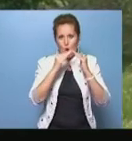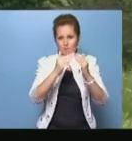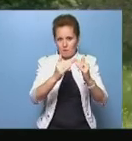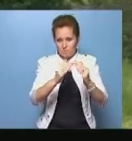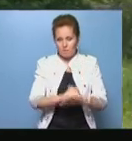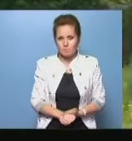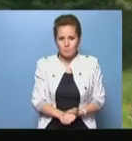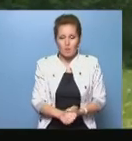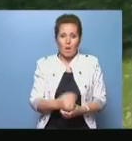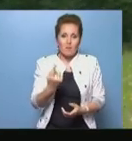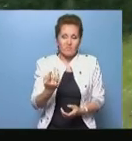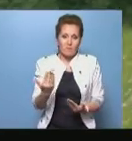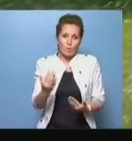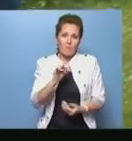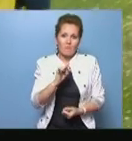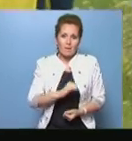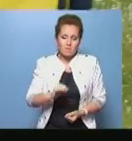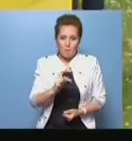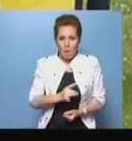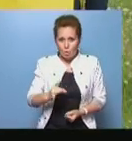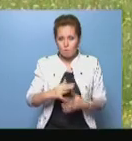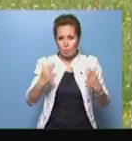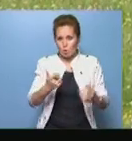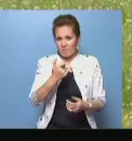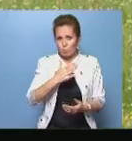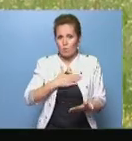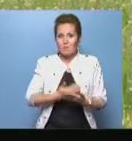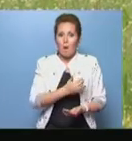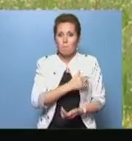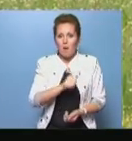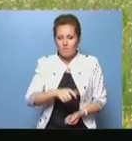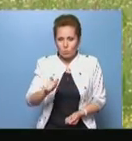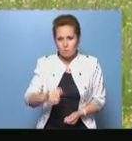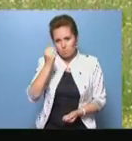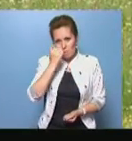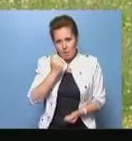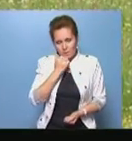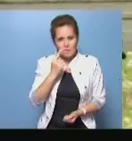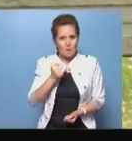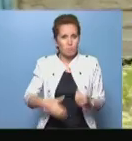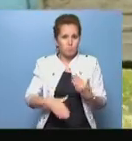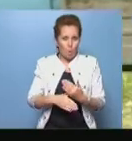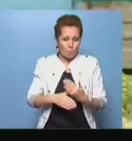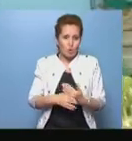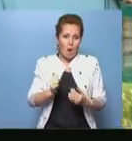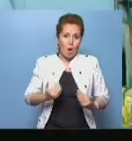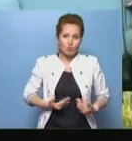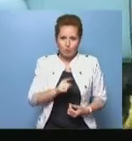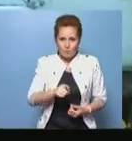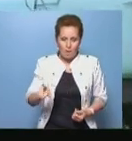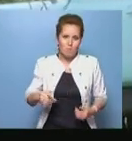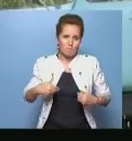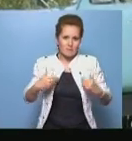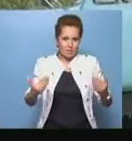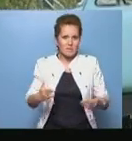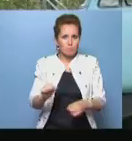Игринском районе более 200 добровольцев. На состязаниях коллеги-профессионалы поблагодарили их за помощь, а игринцев поздравили с победой. Эта команда